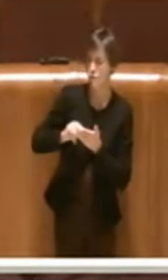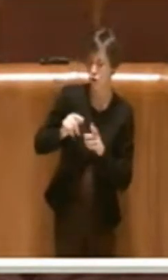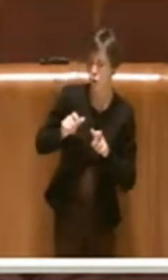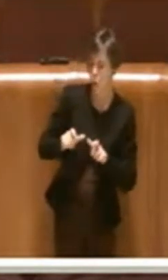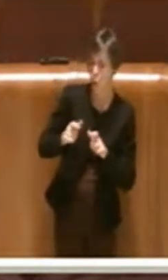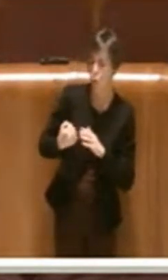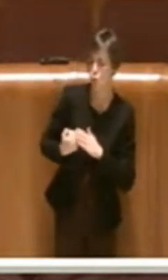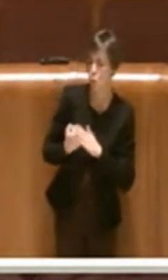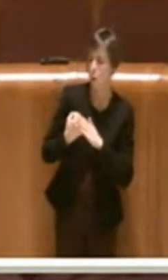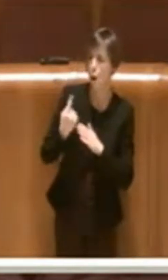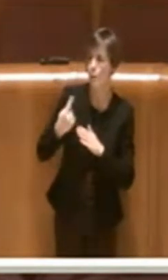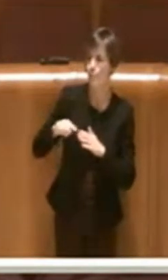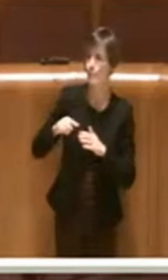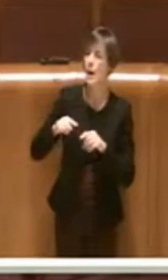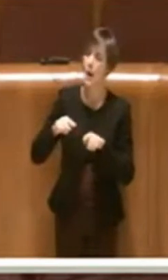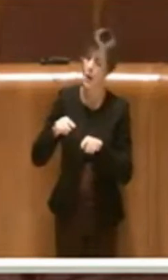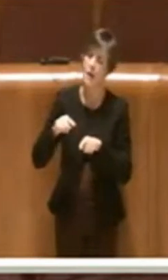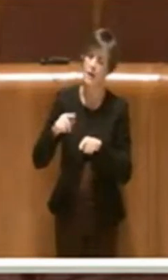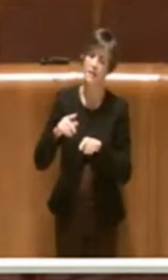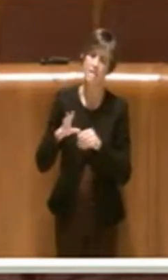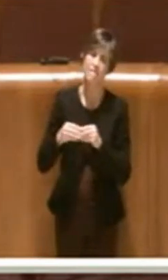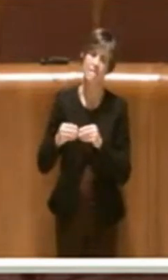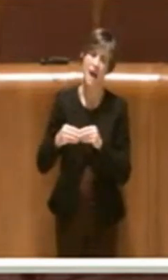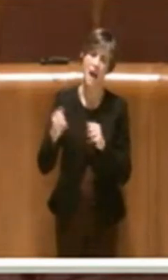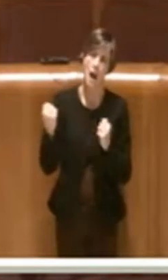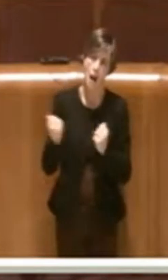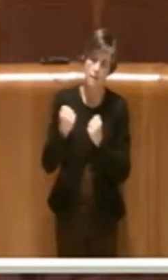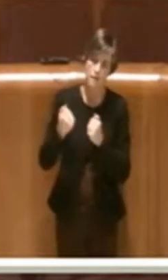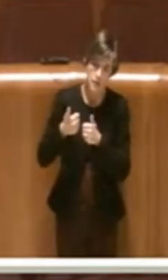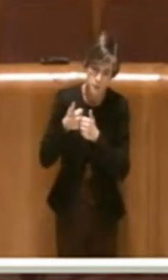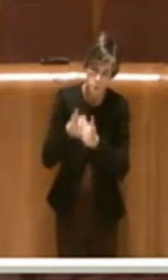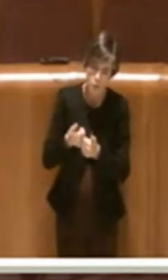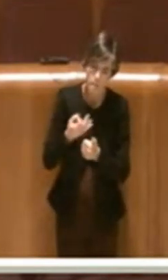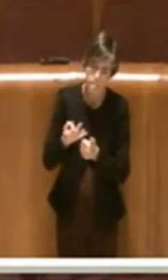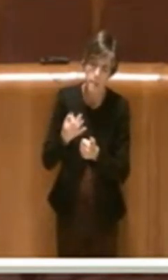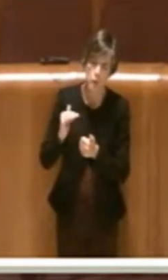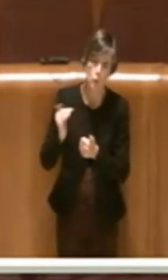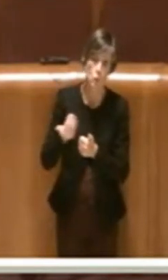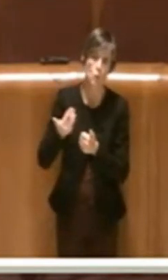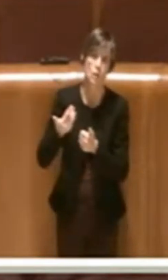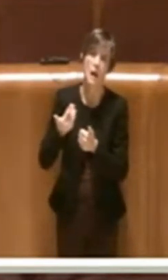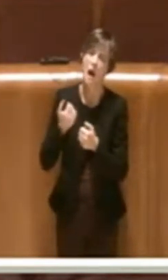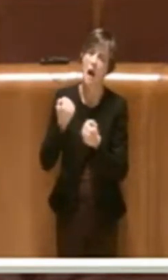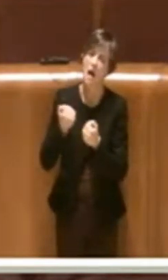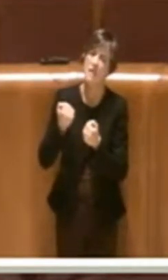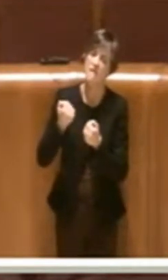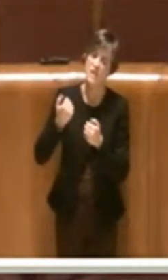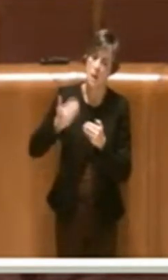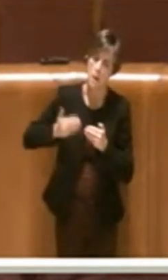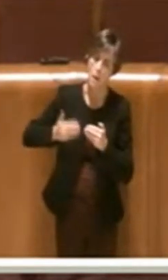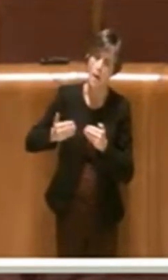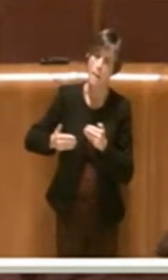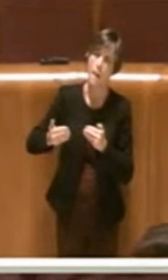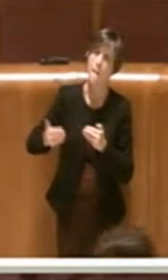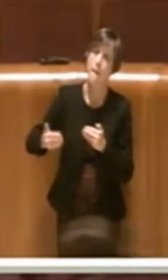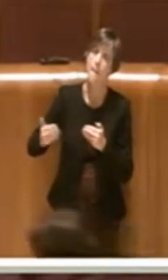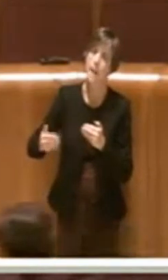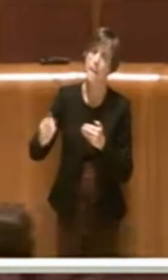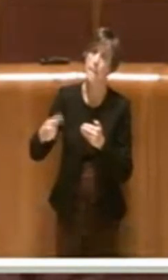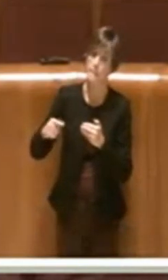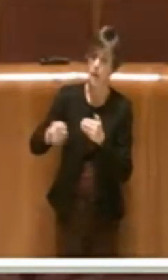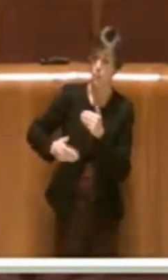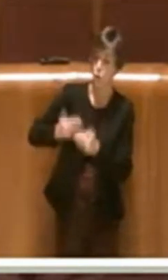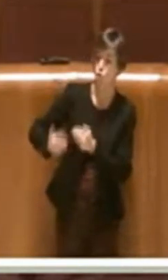finalizzato proprio a seguire tutte le attività necessarie durante le fasi relative alle procedure